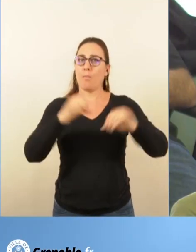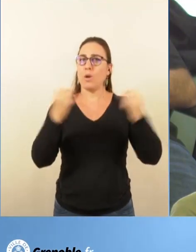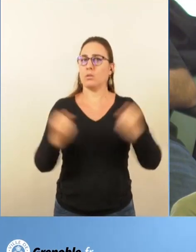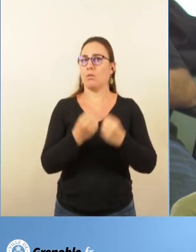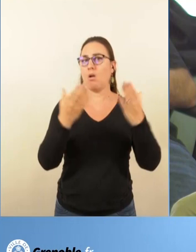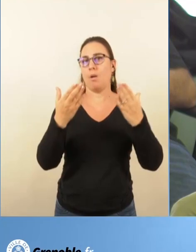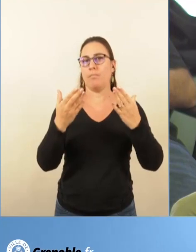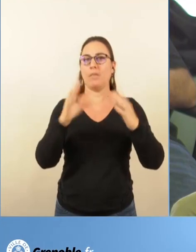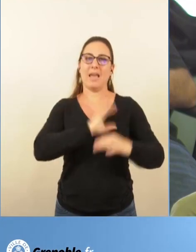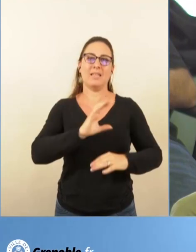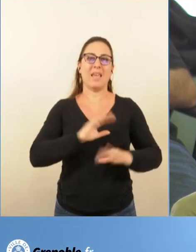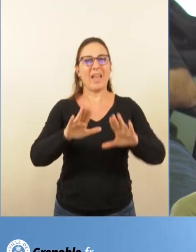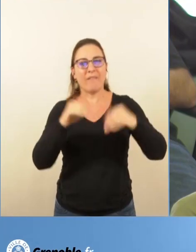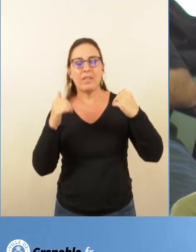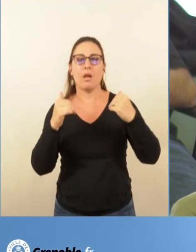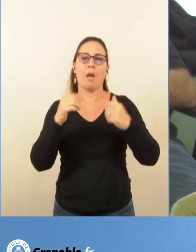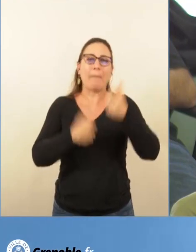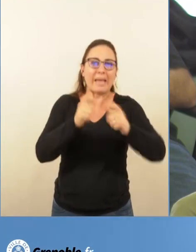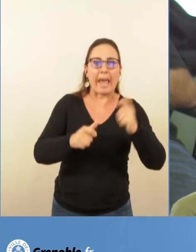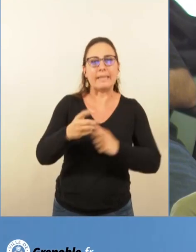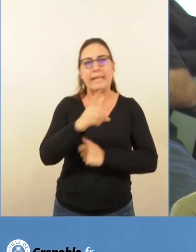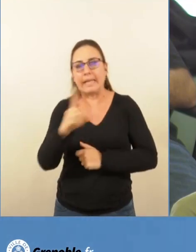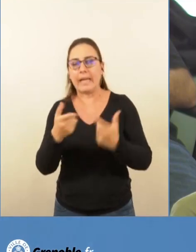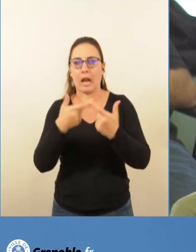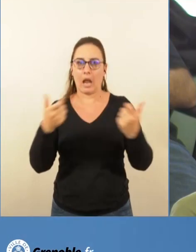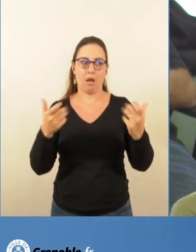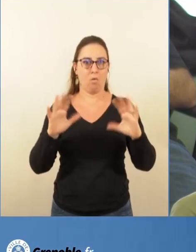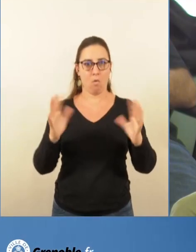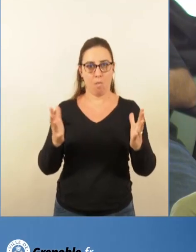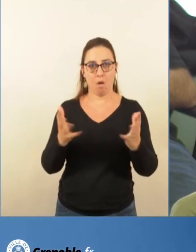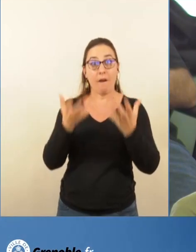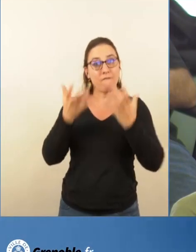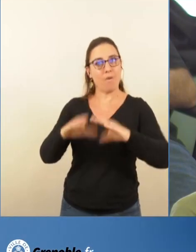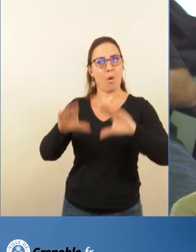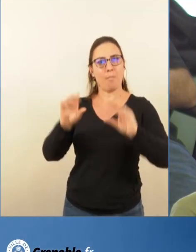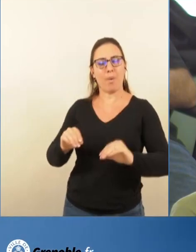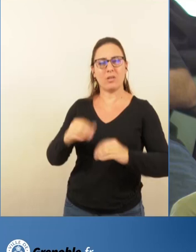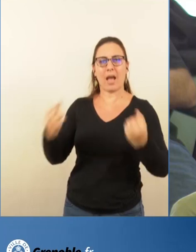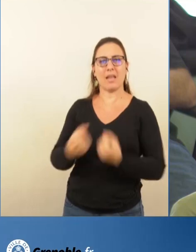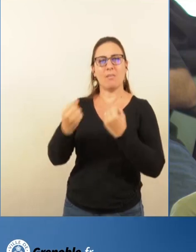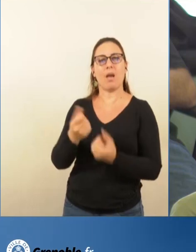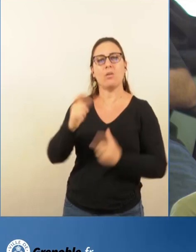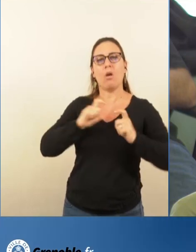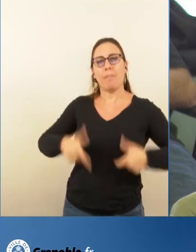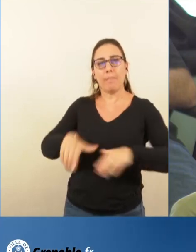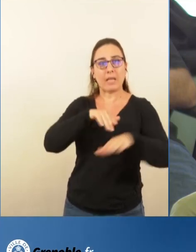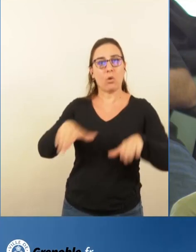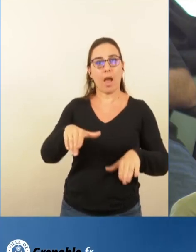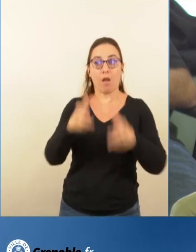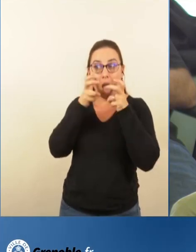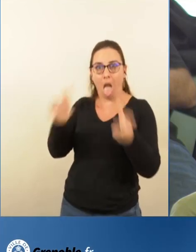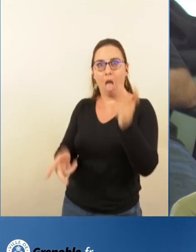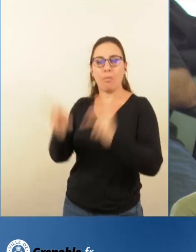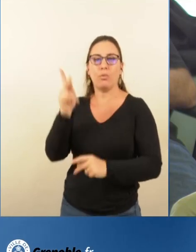permettront peut-être en rendant plus astractif les postes d'animateurs périscolaire de